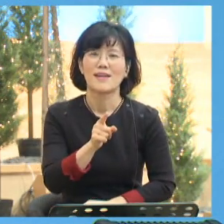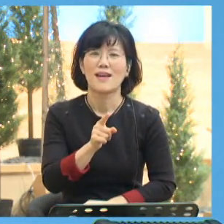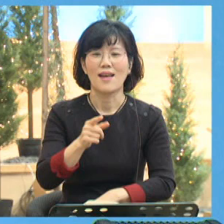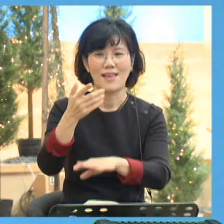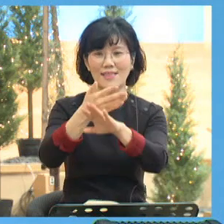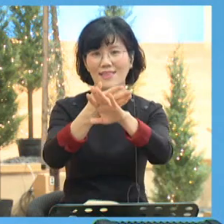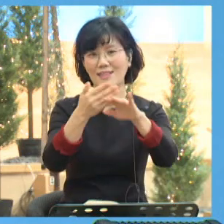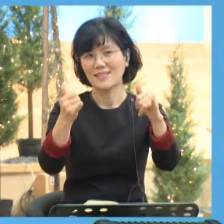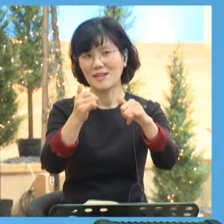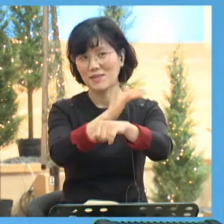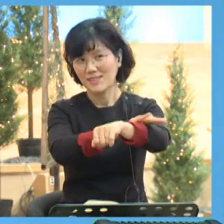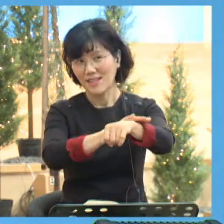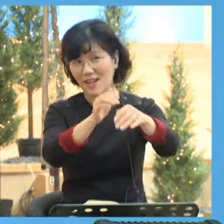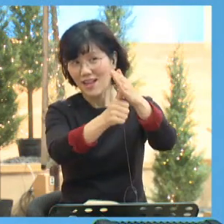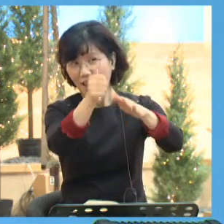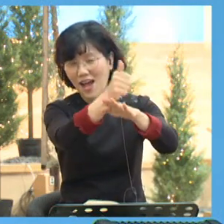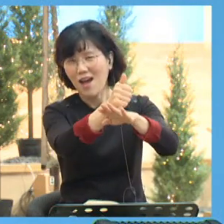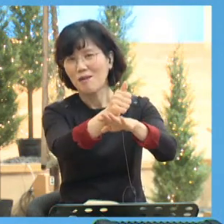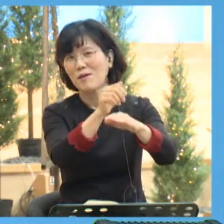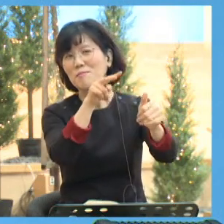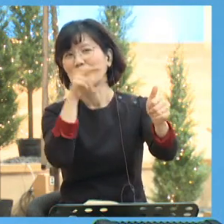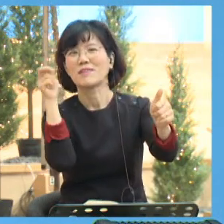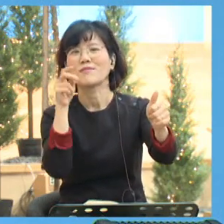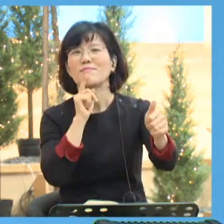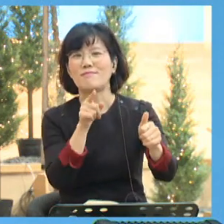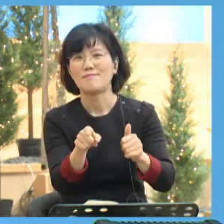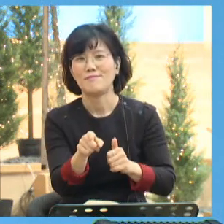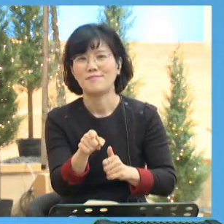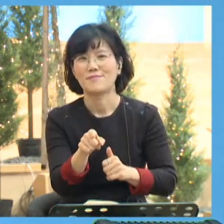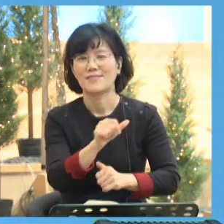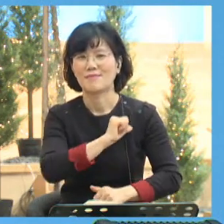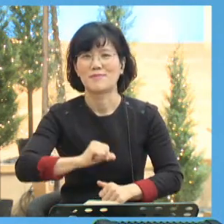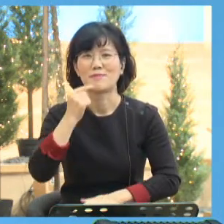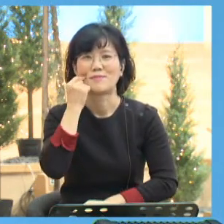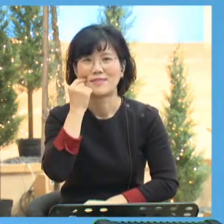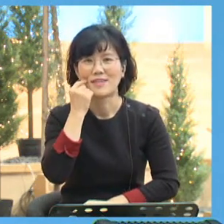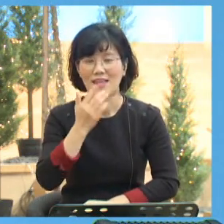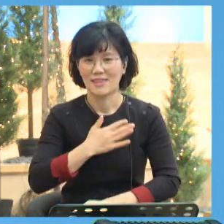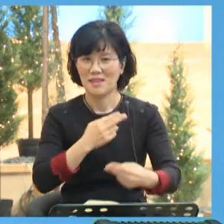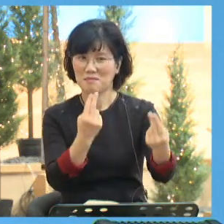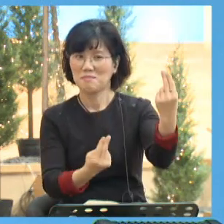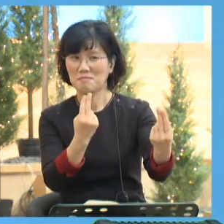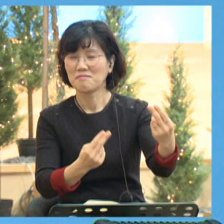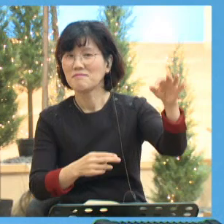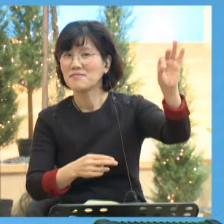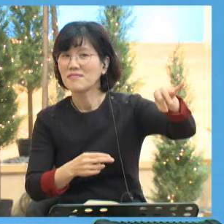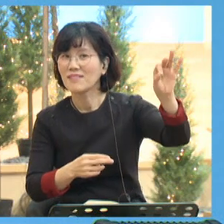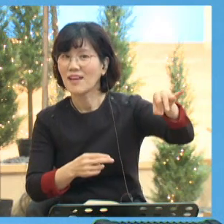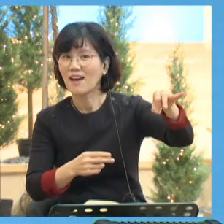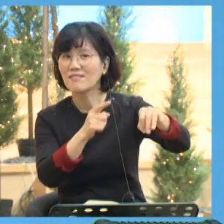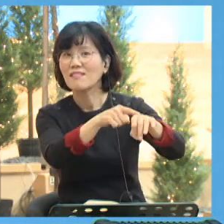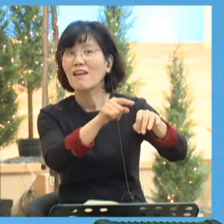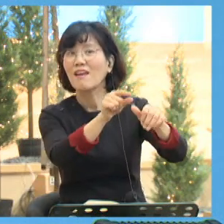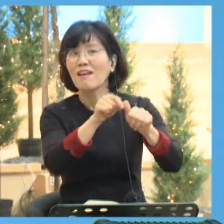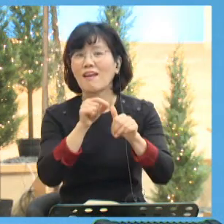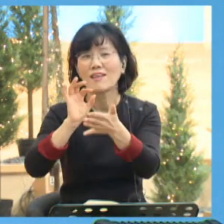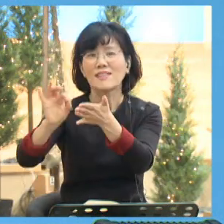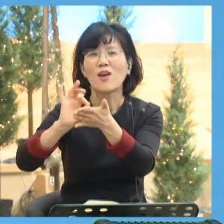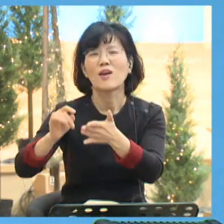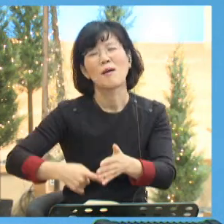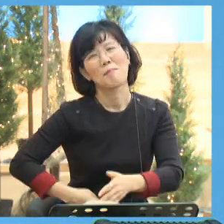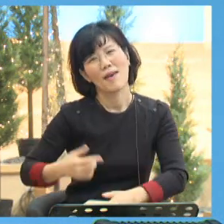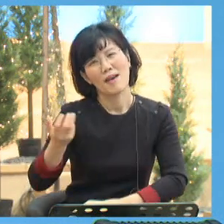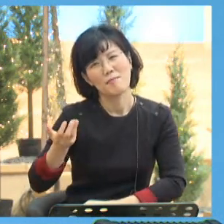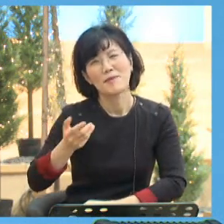남이 잘되는 건 내가 못 봐 줘 못하죠 나보다 뭐 별것도 아닌것이 쓰임 받는 거 큰 배가 붕